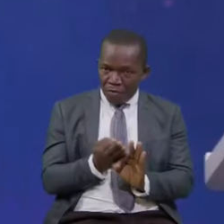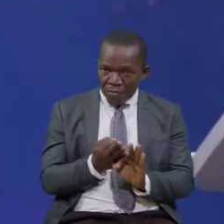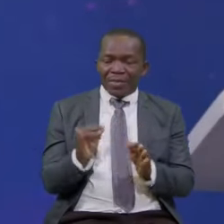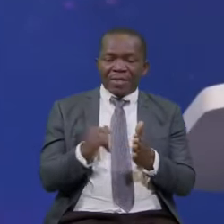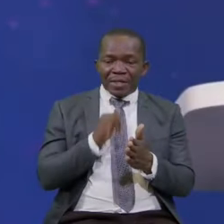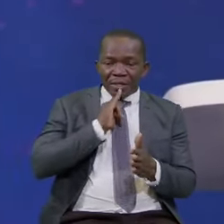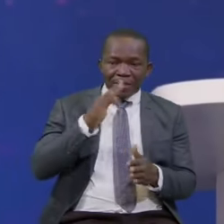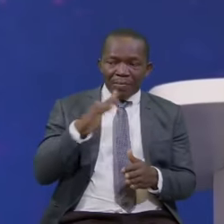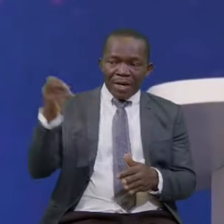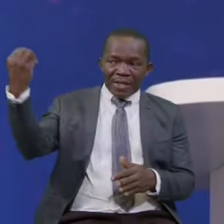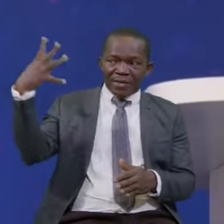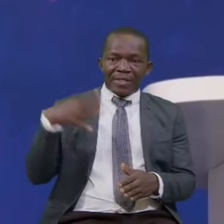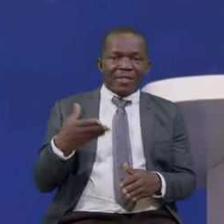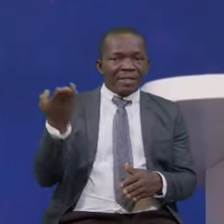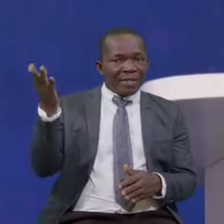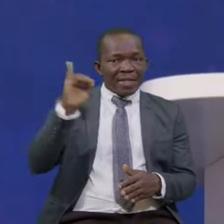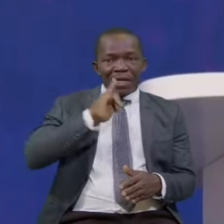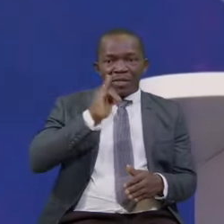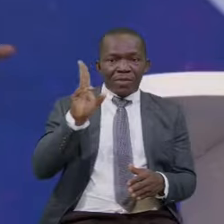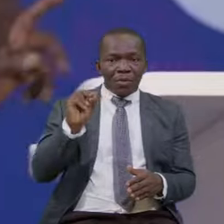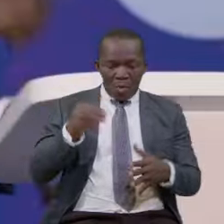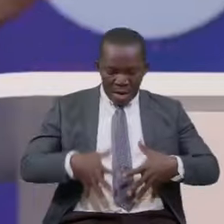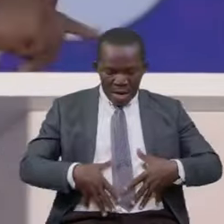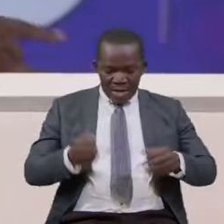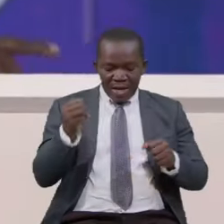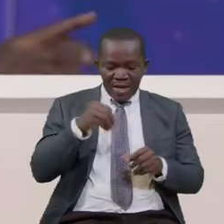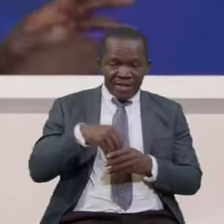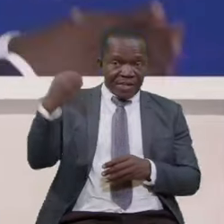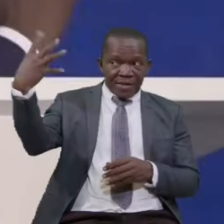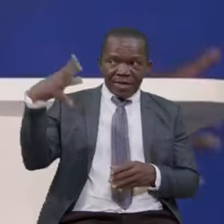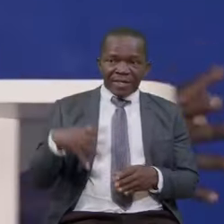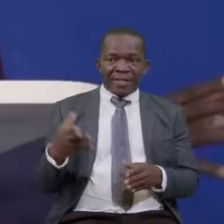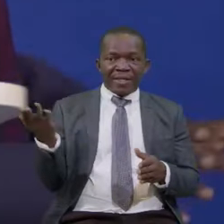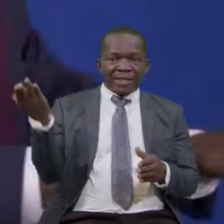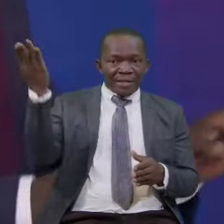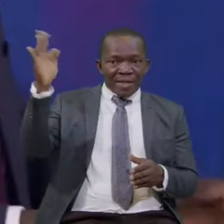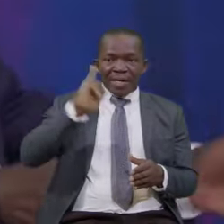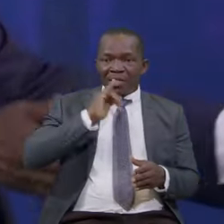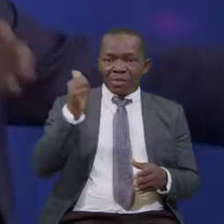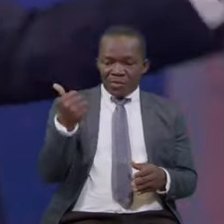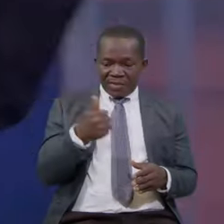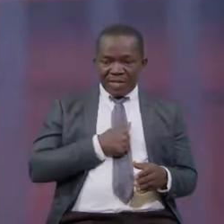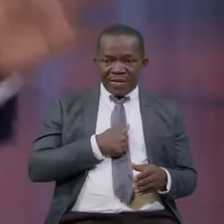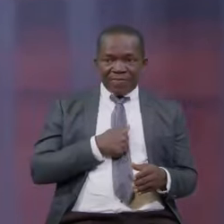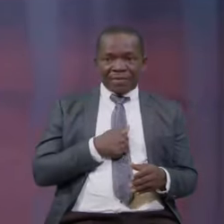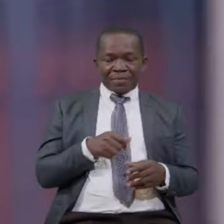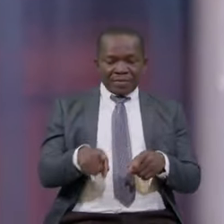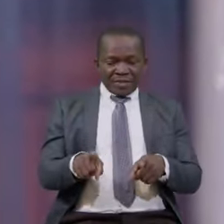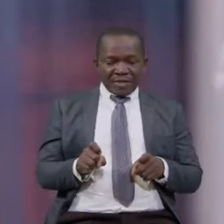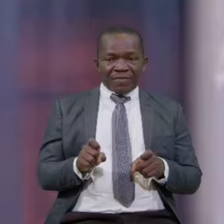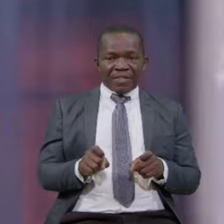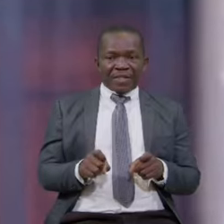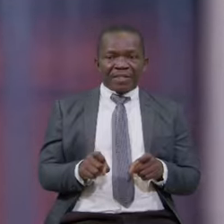il y a pas de volonté de soi dans la grâce il y a pas on ne cogne pas les